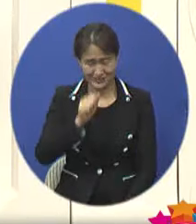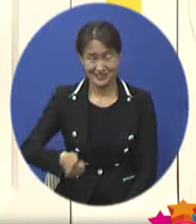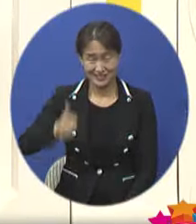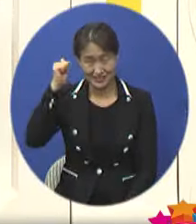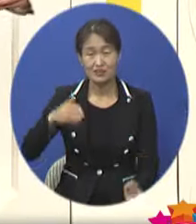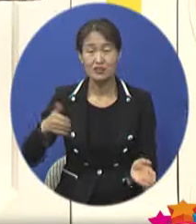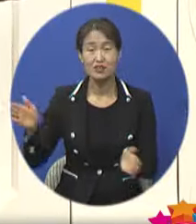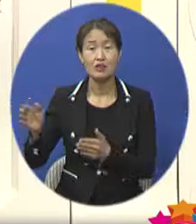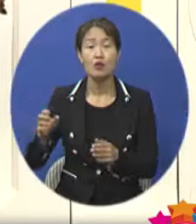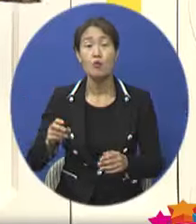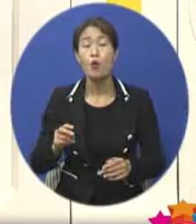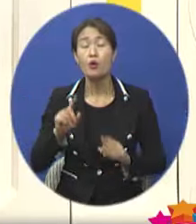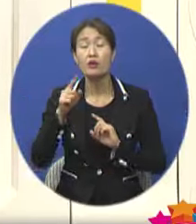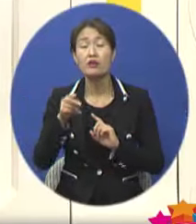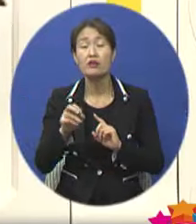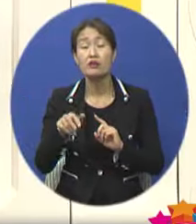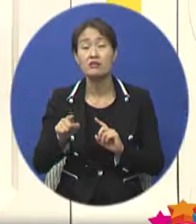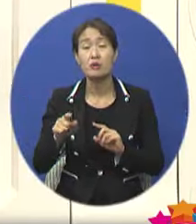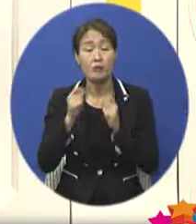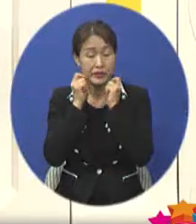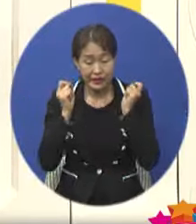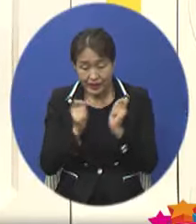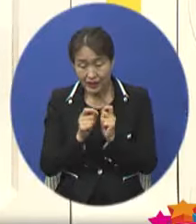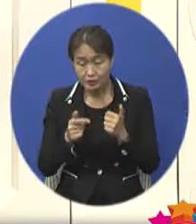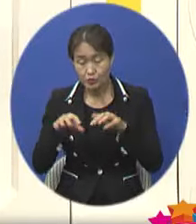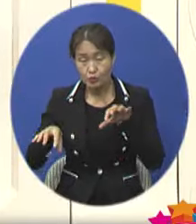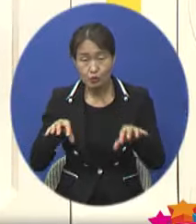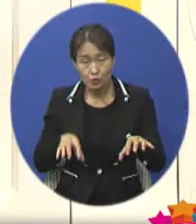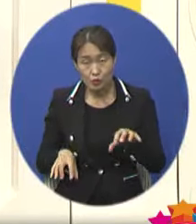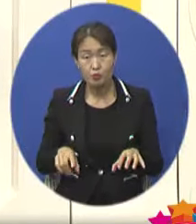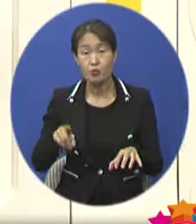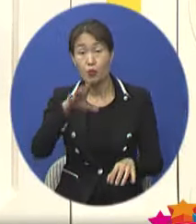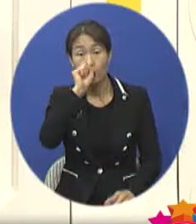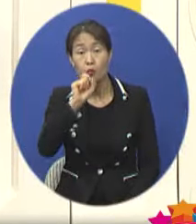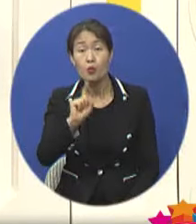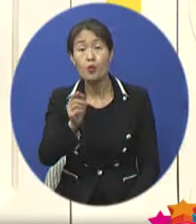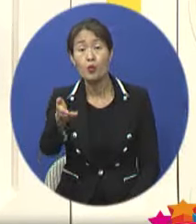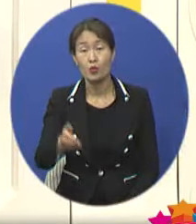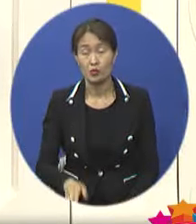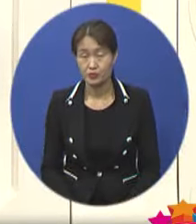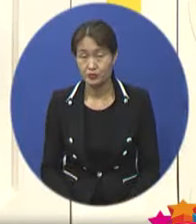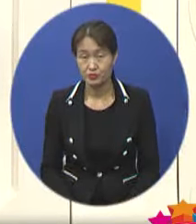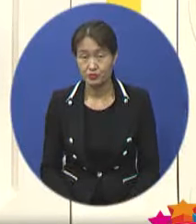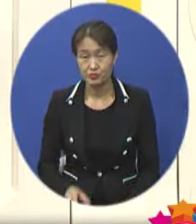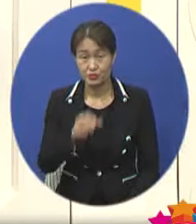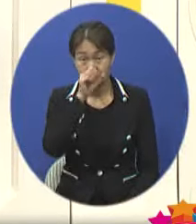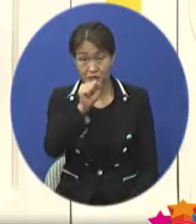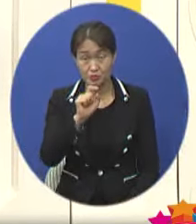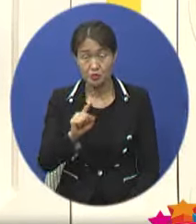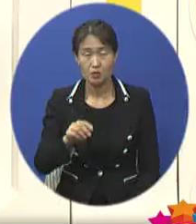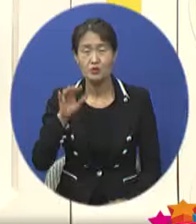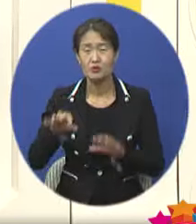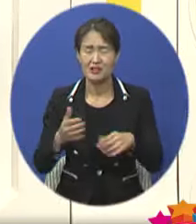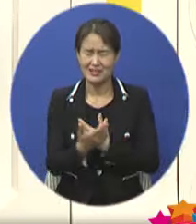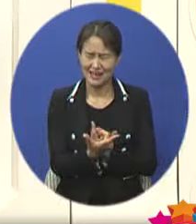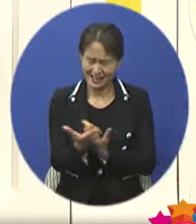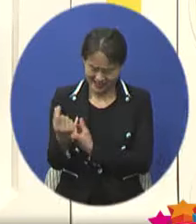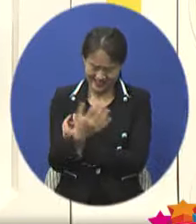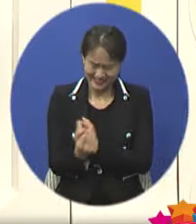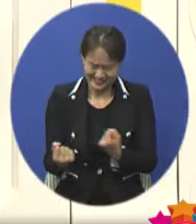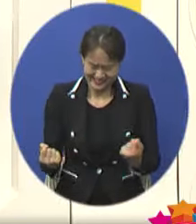우리 이경자님 댁에 또 주위에 네. 동네. 예. 주위에 좋은 소식 없어요? 동네 다